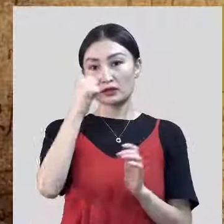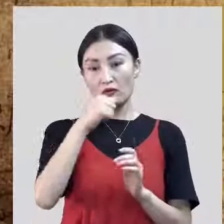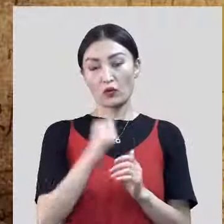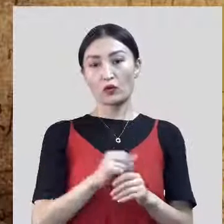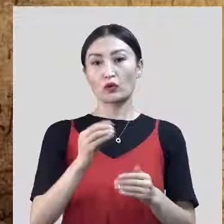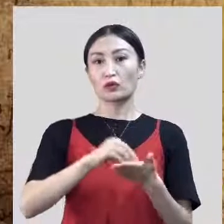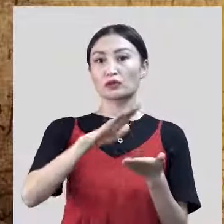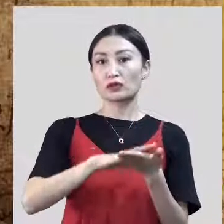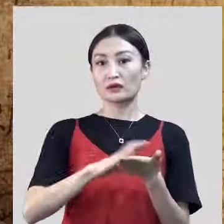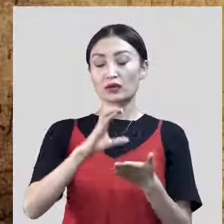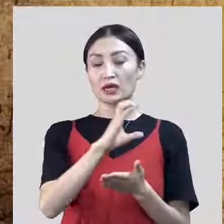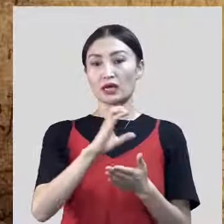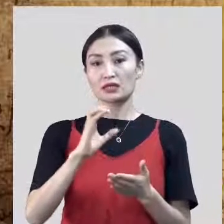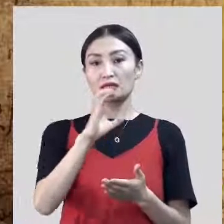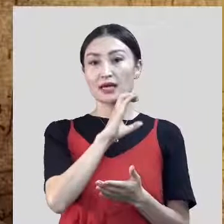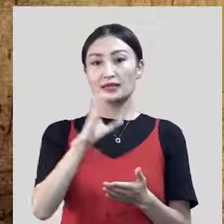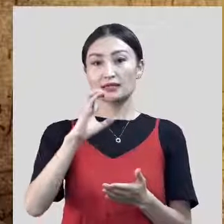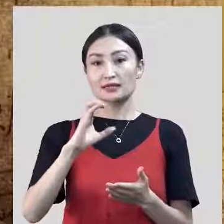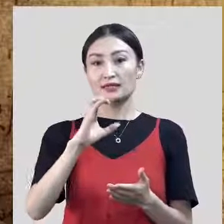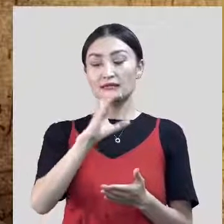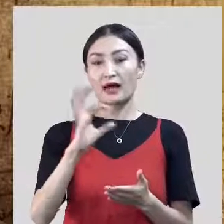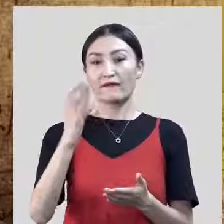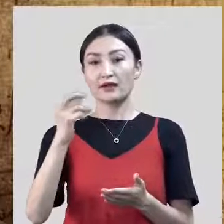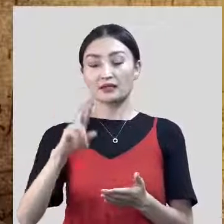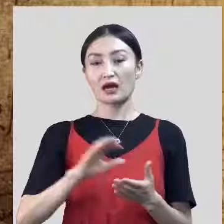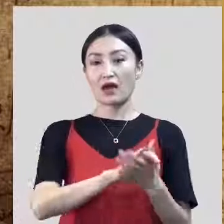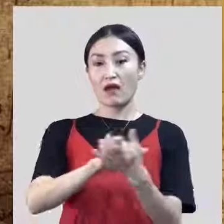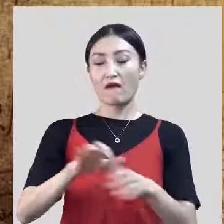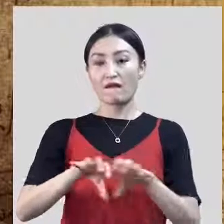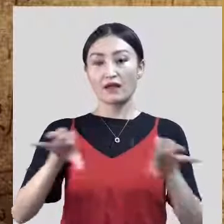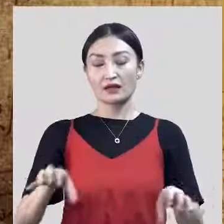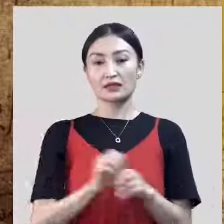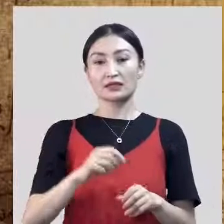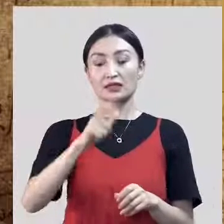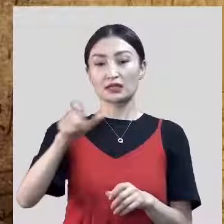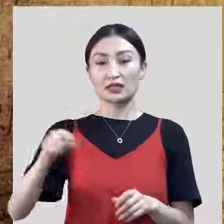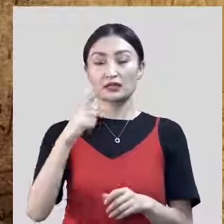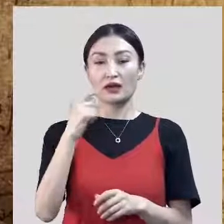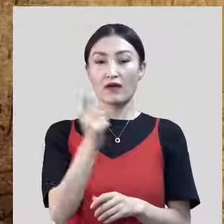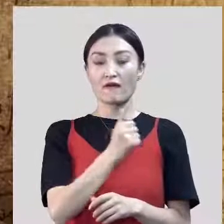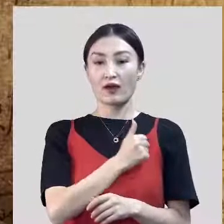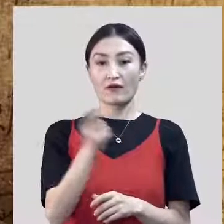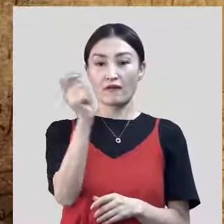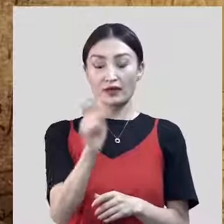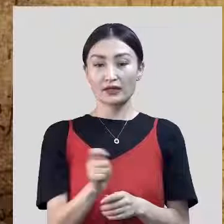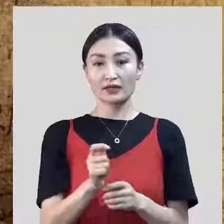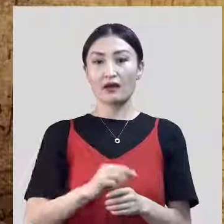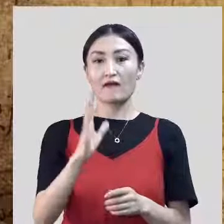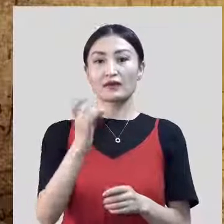года установление советской власти гражданская война в россии политика военного коммунизма